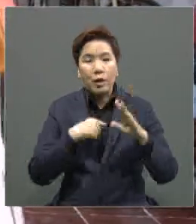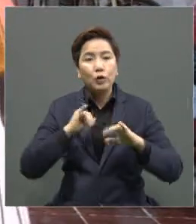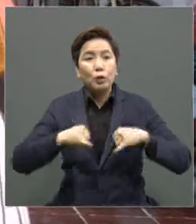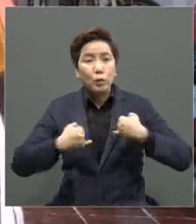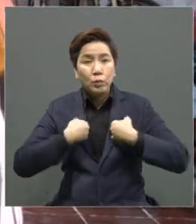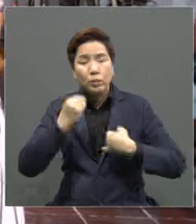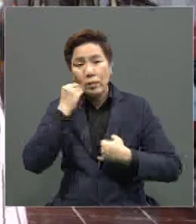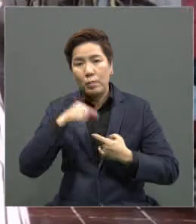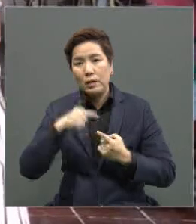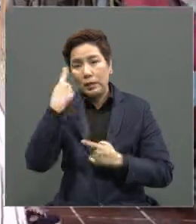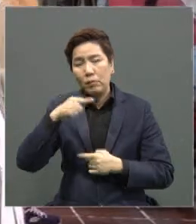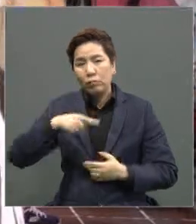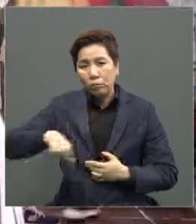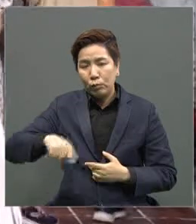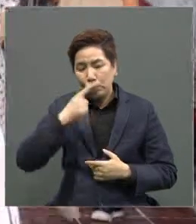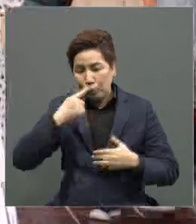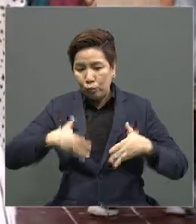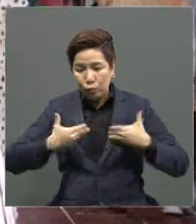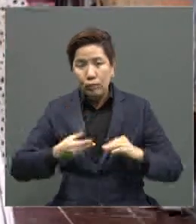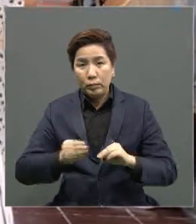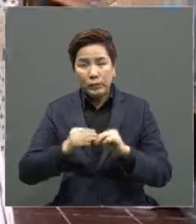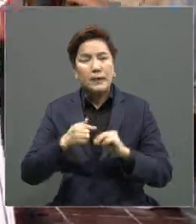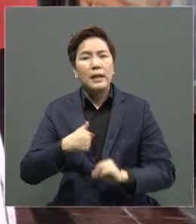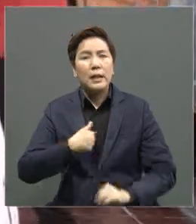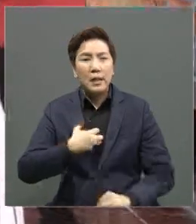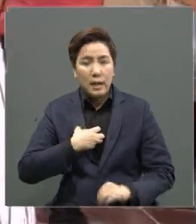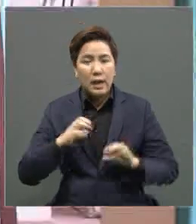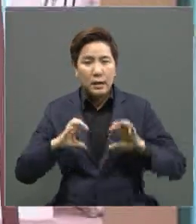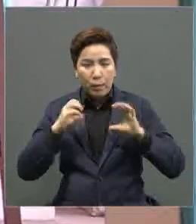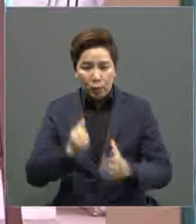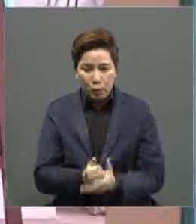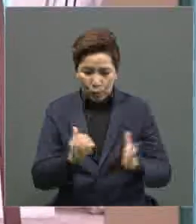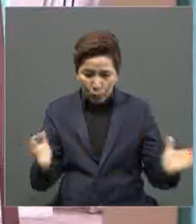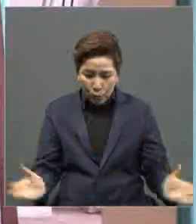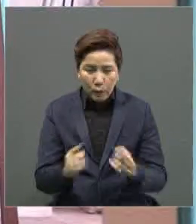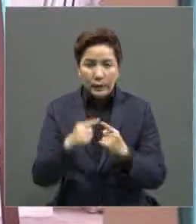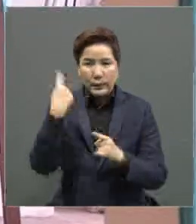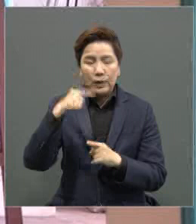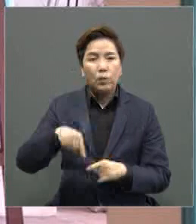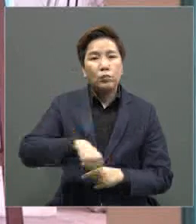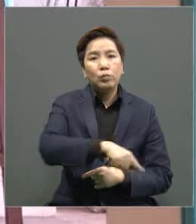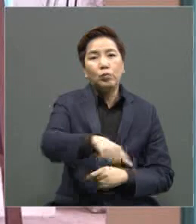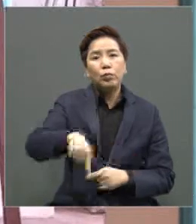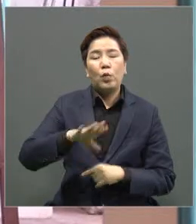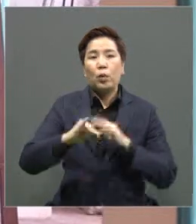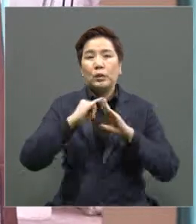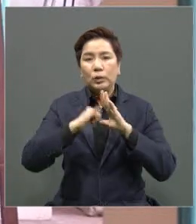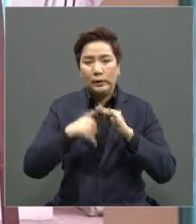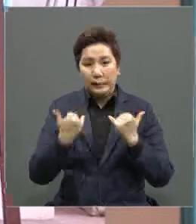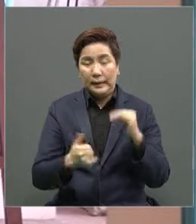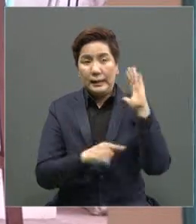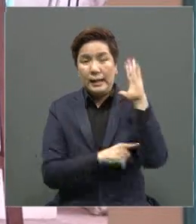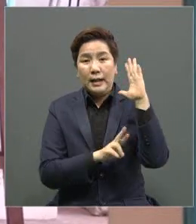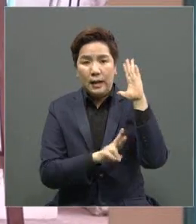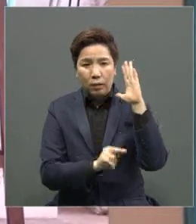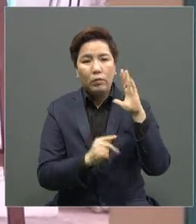าเรื่องการท่องเที่ยวมีความคึกคักมากขึ้นส่วนตัวอยากให้รัฐบาลช่วยผลักดันส่งเสริมการท่องเที่ยวในจังหวัดเพราะมองว่าจังหวัดระนองค่ะ